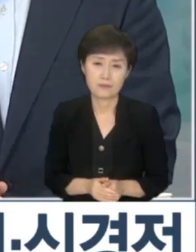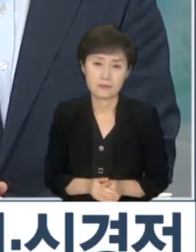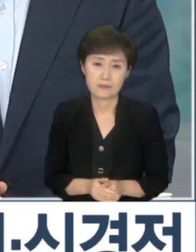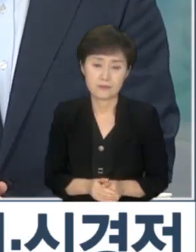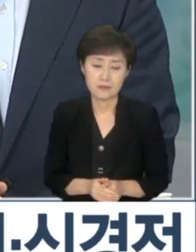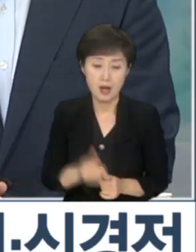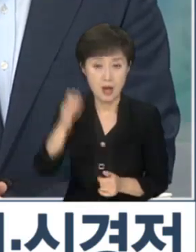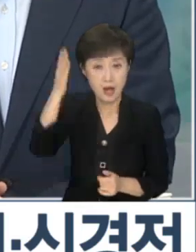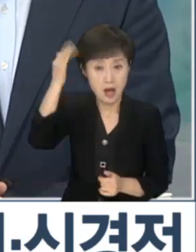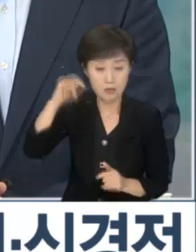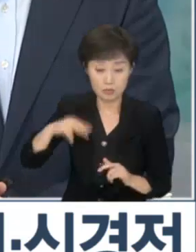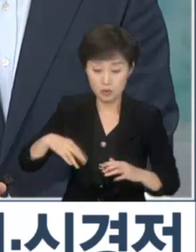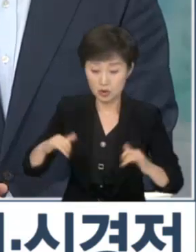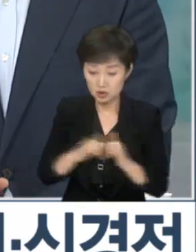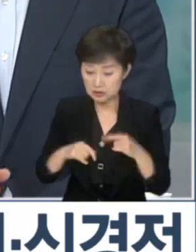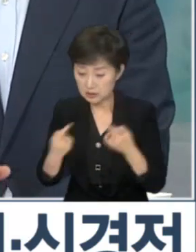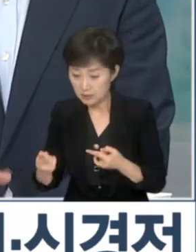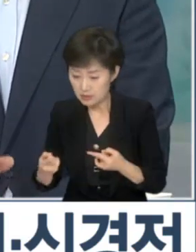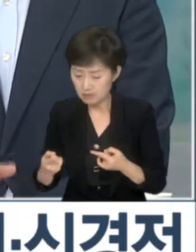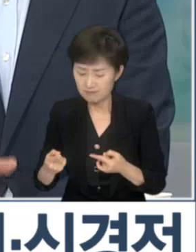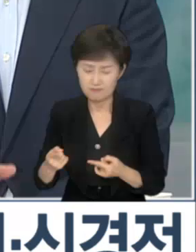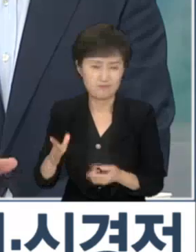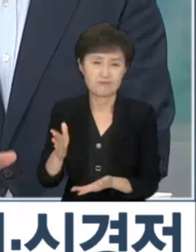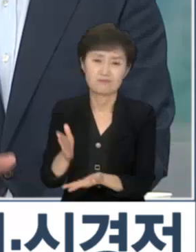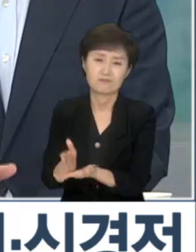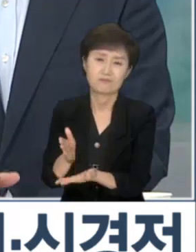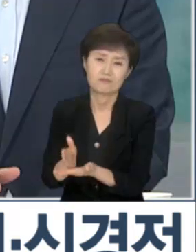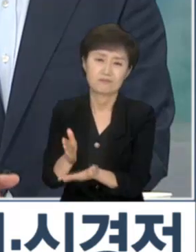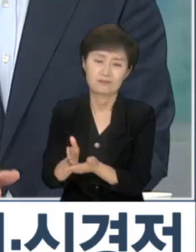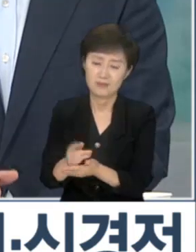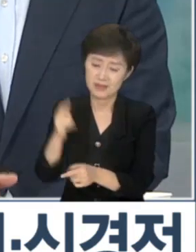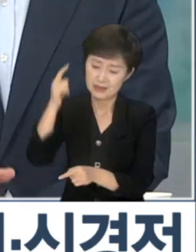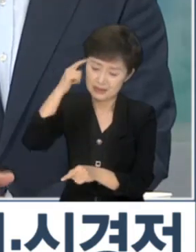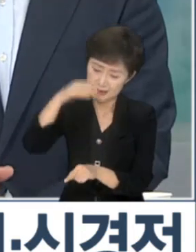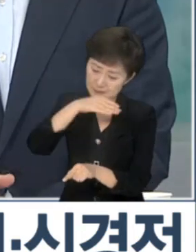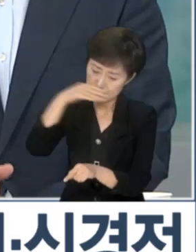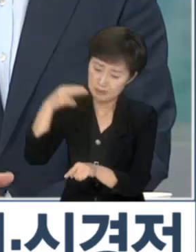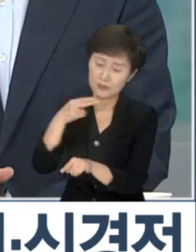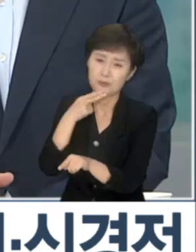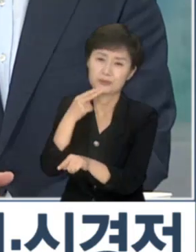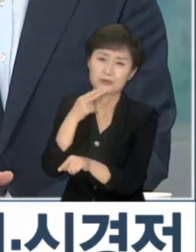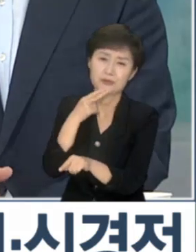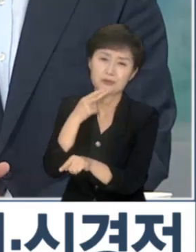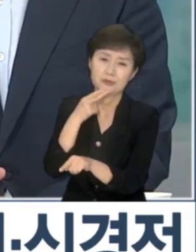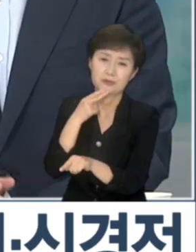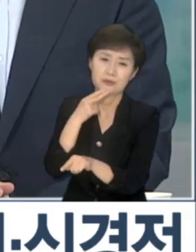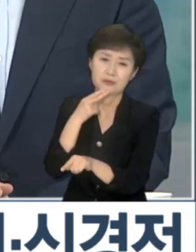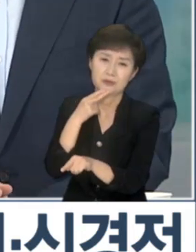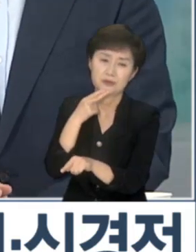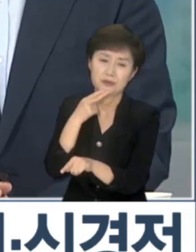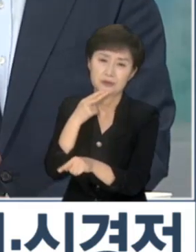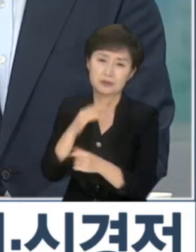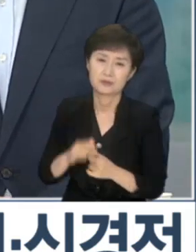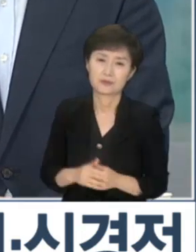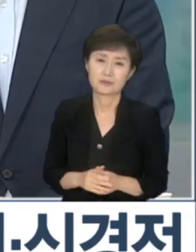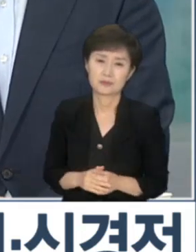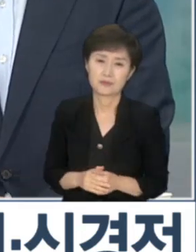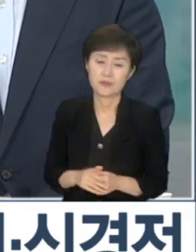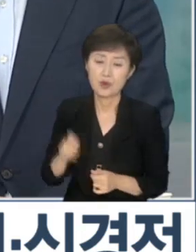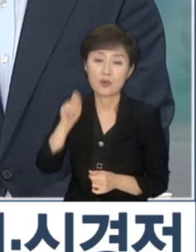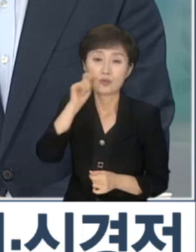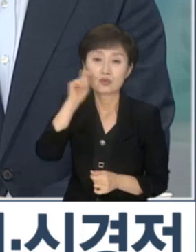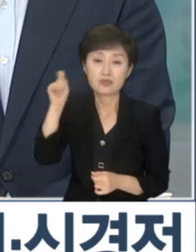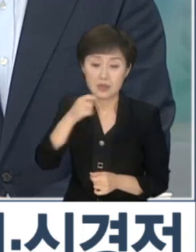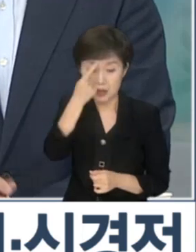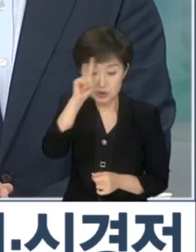되자라고 하는 거예요 그래서 정말이 제정신을 갖고 있는 분들이 이런 말씀을 하실 수 있는가라는 걱정을 합니다